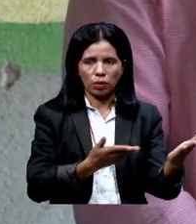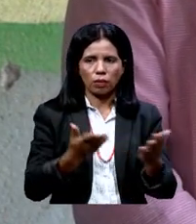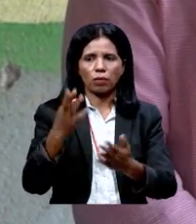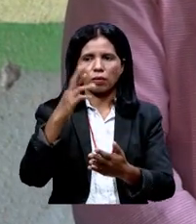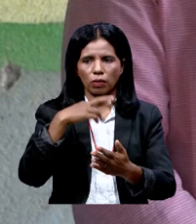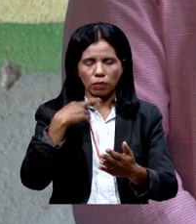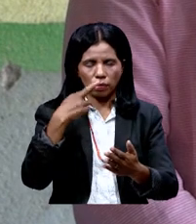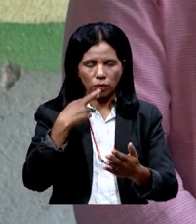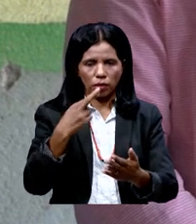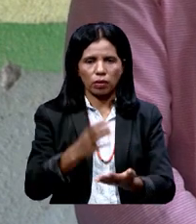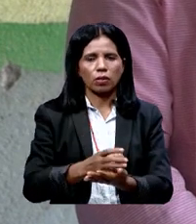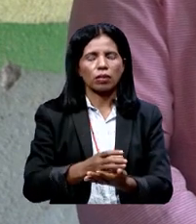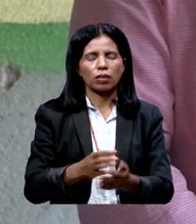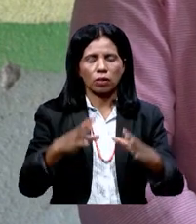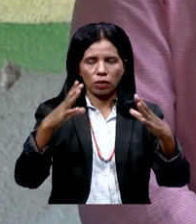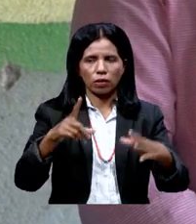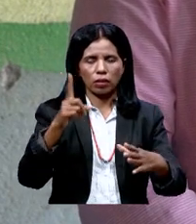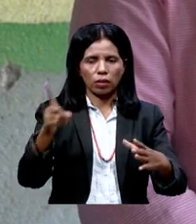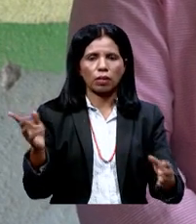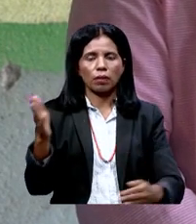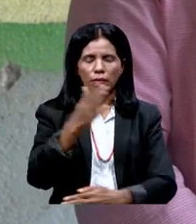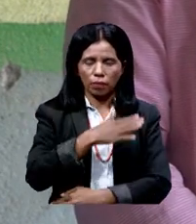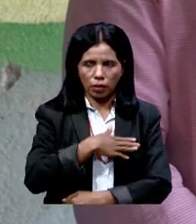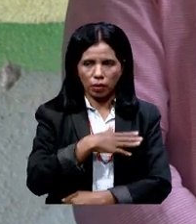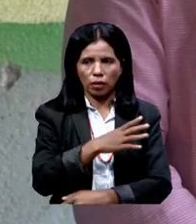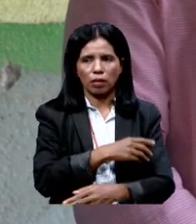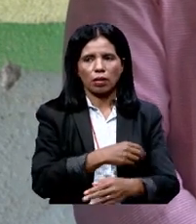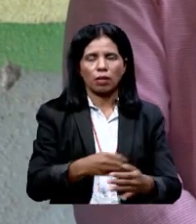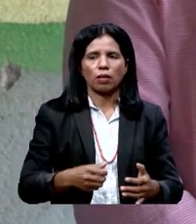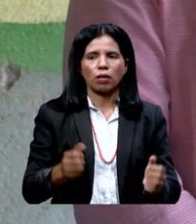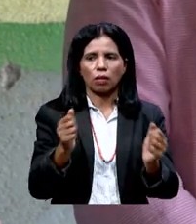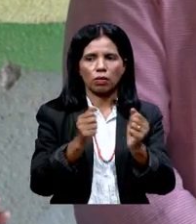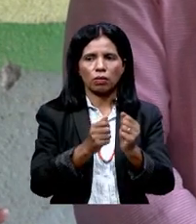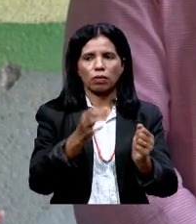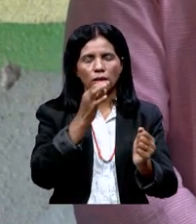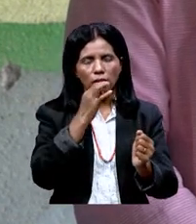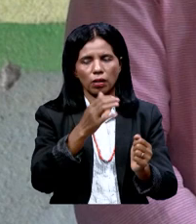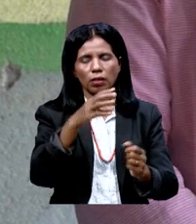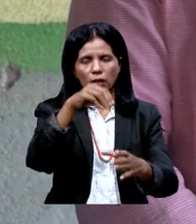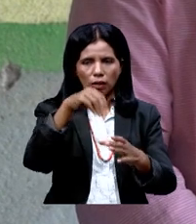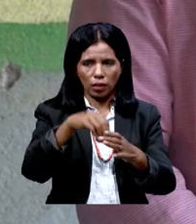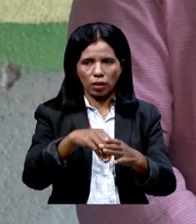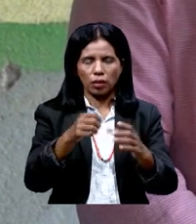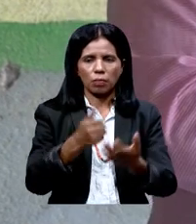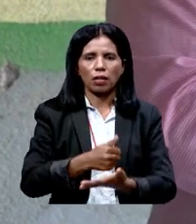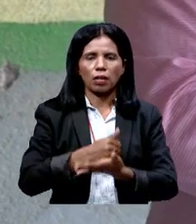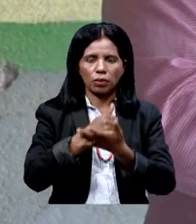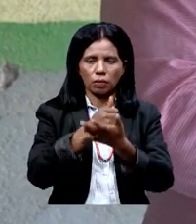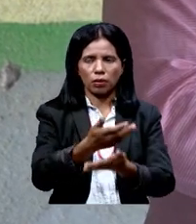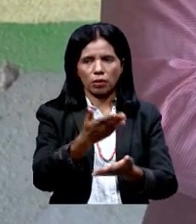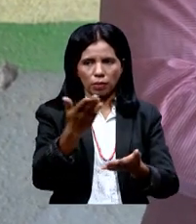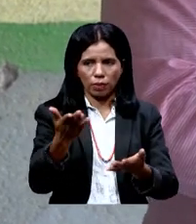suang sakuida, manta, kain batik, hotang haham balu helara para tu ajuda.